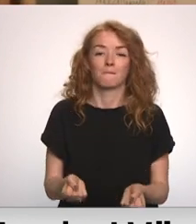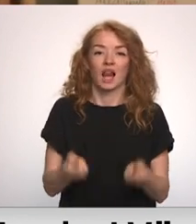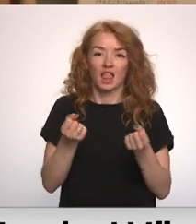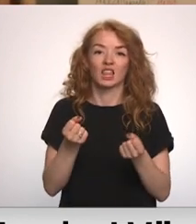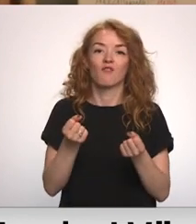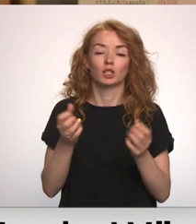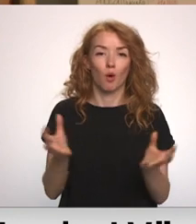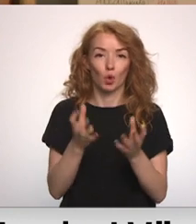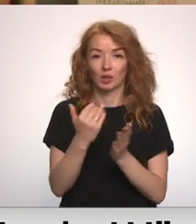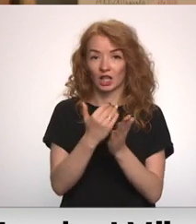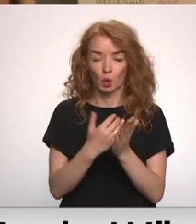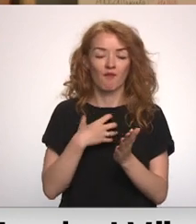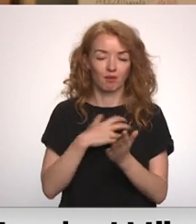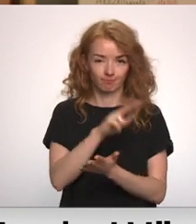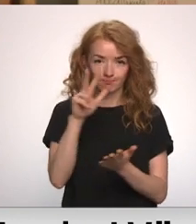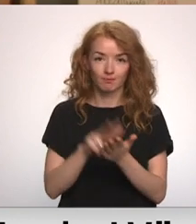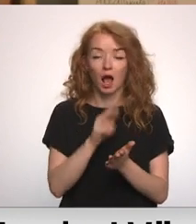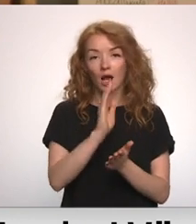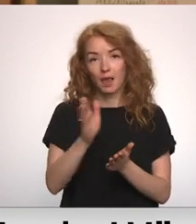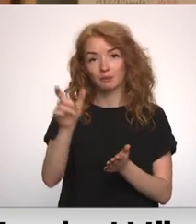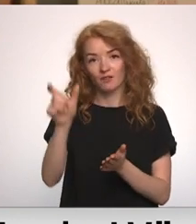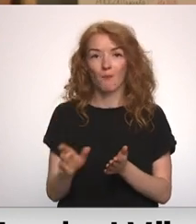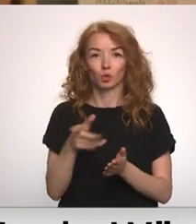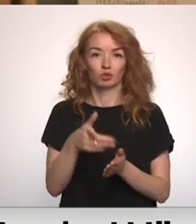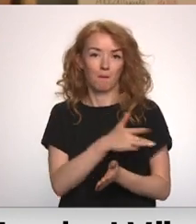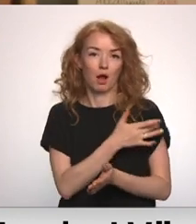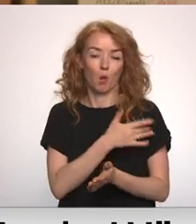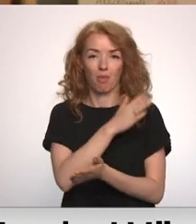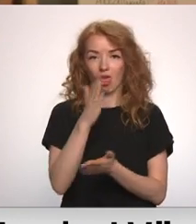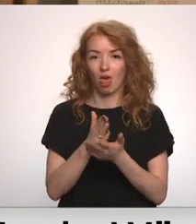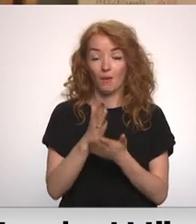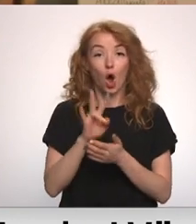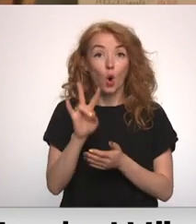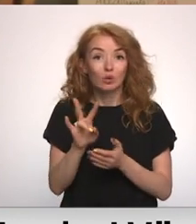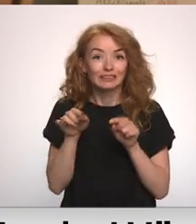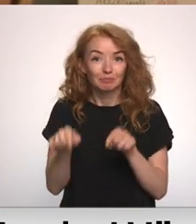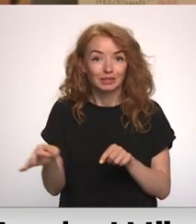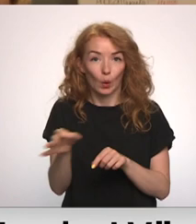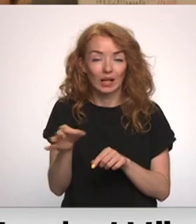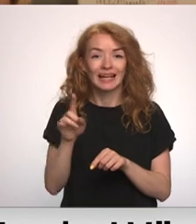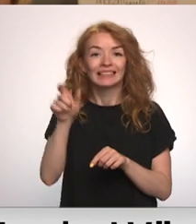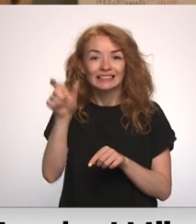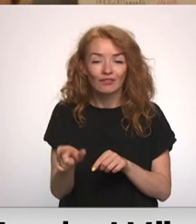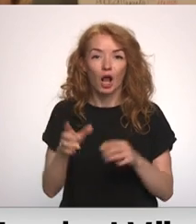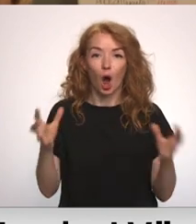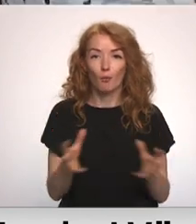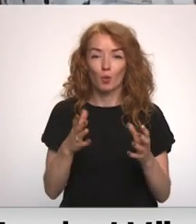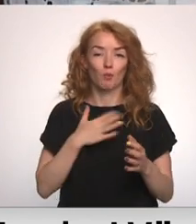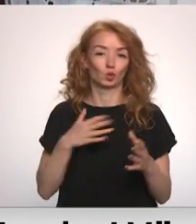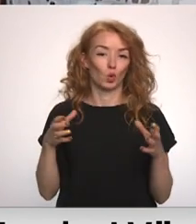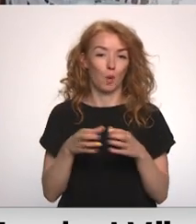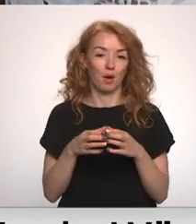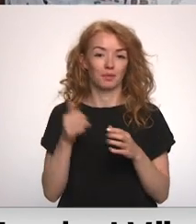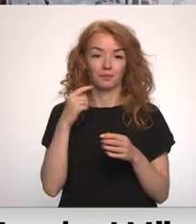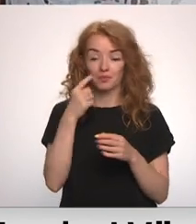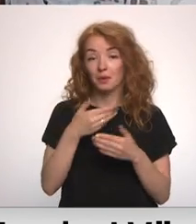likumu. Mums katram Latvijā šis te pakāpojums būs pieejams. Hospis, tie ir cilvēki, tā ir aprūpa, tā ir mūsu komanda.